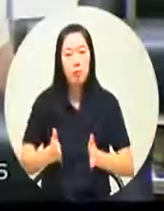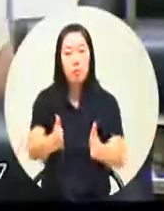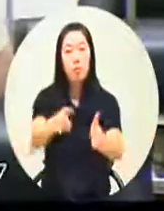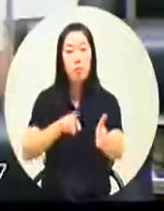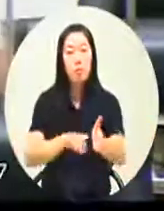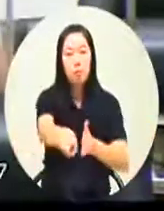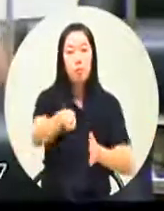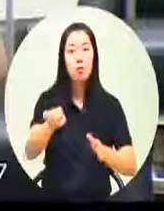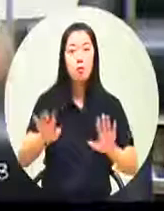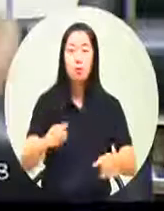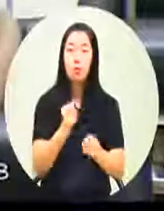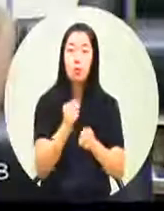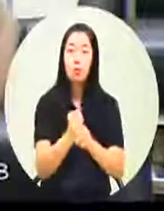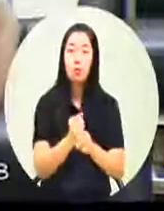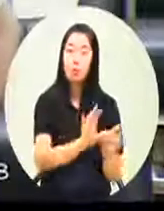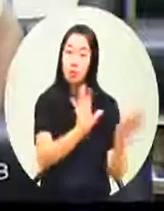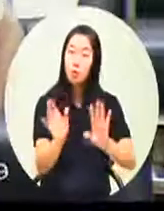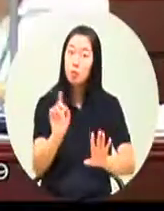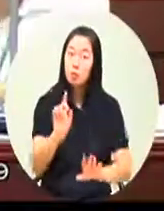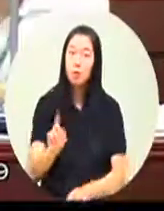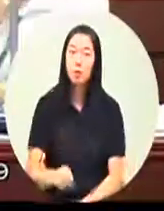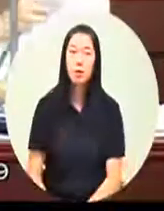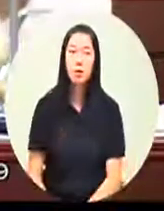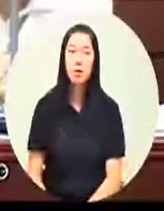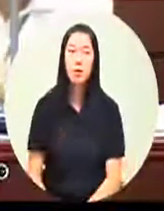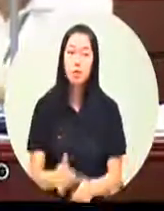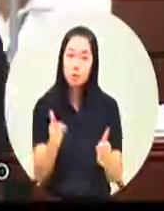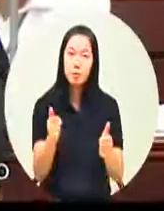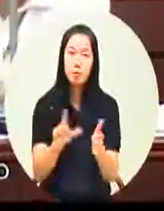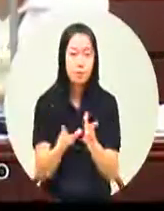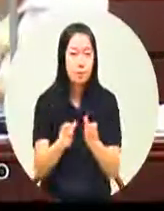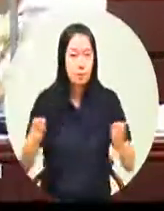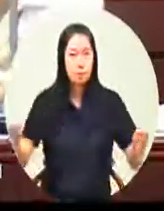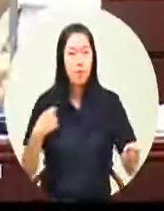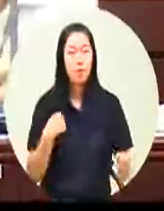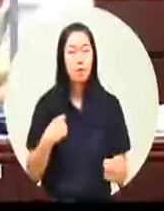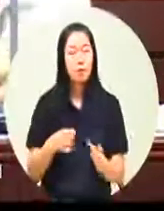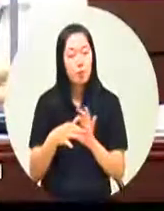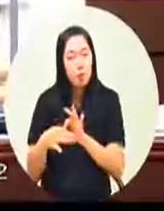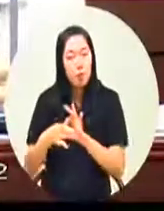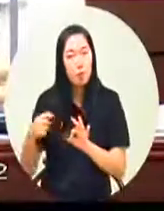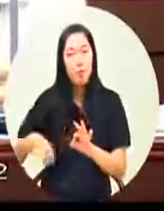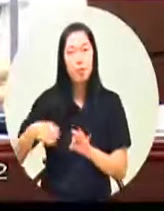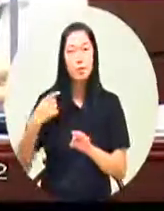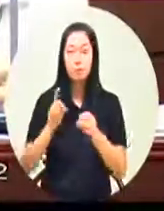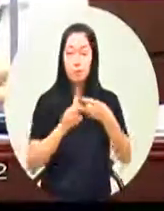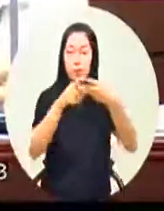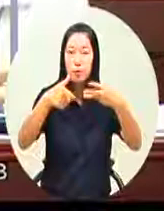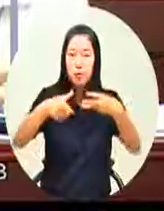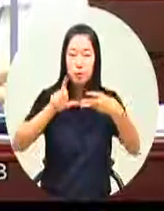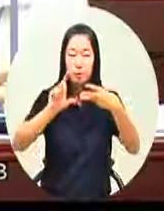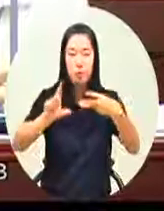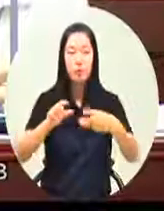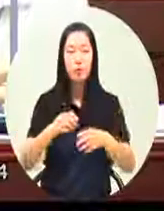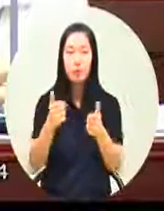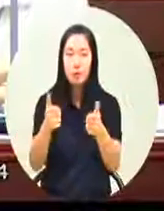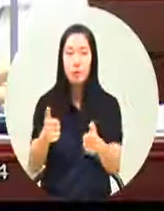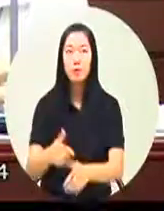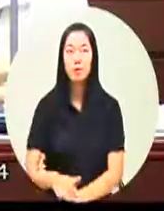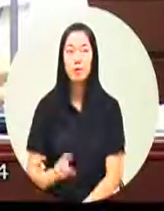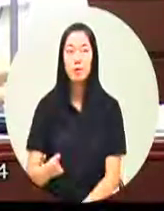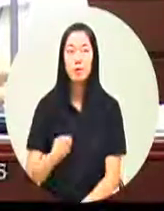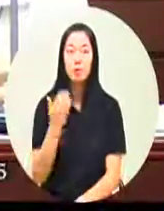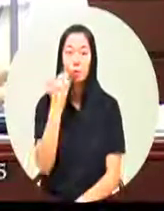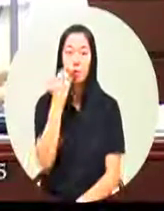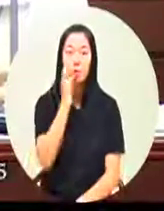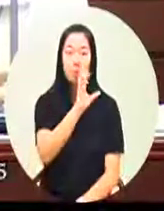前做得怎么样？ 跟议员报告哈，感谢议员长期一直关心这样的一个议题。那如果说从86